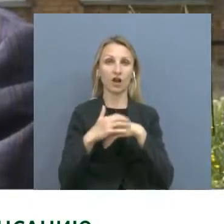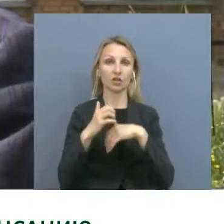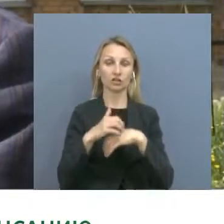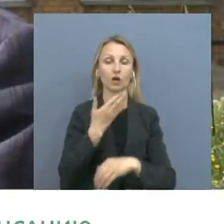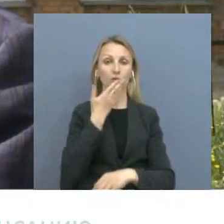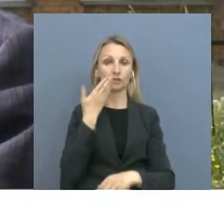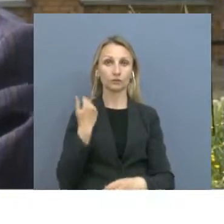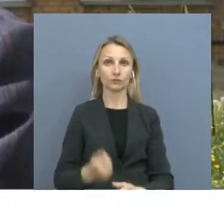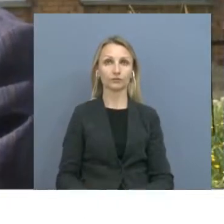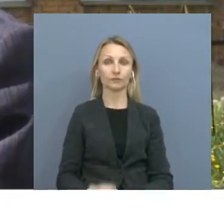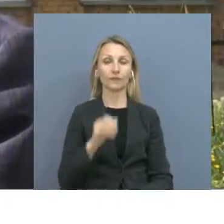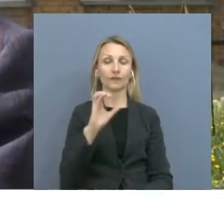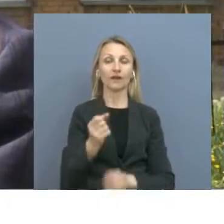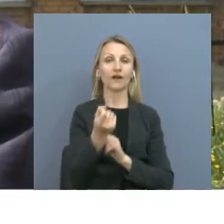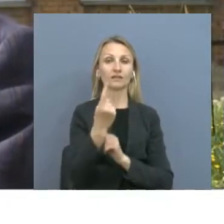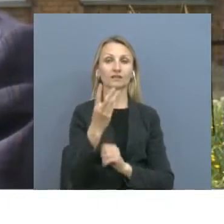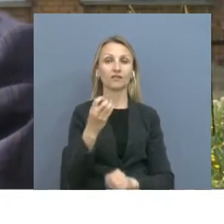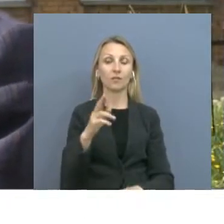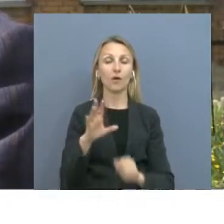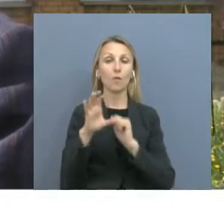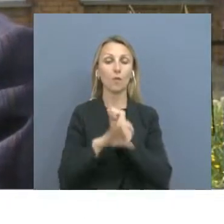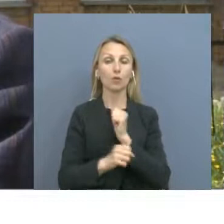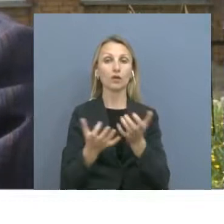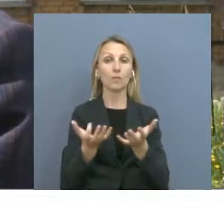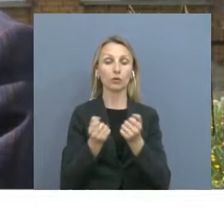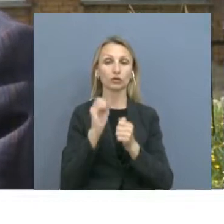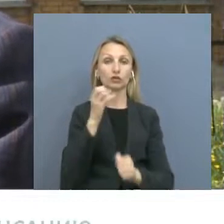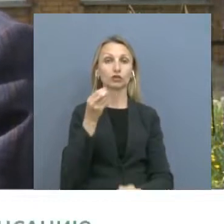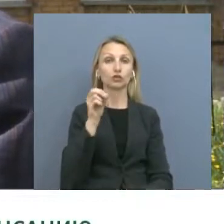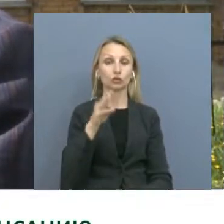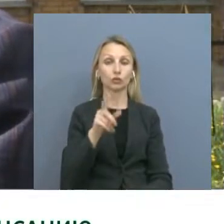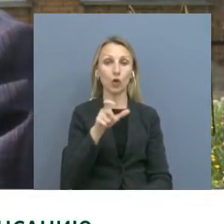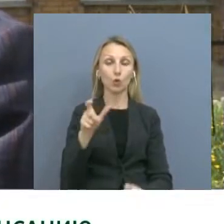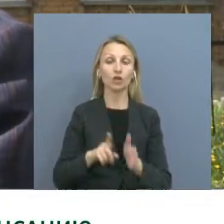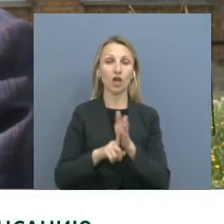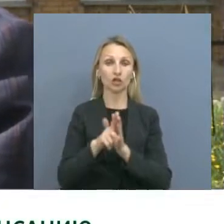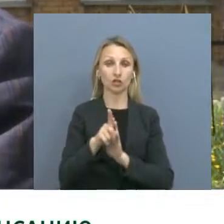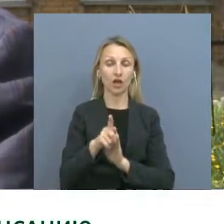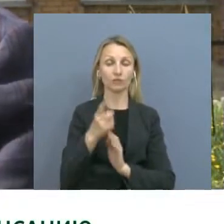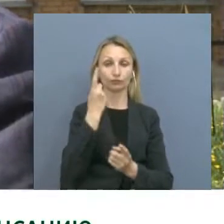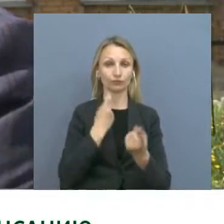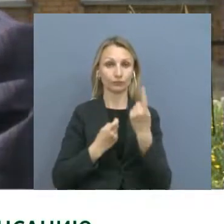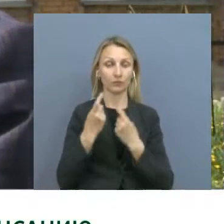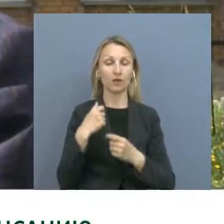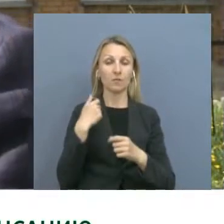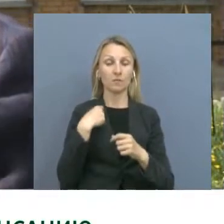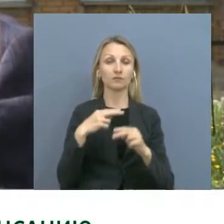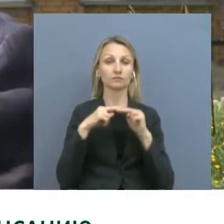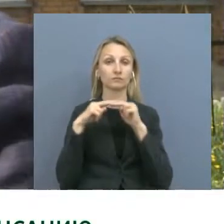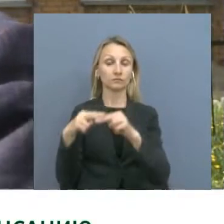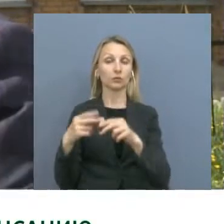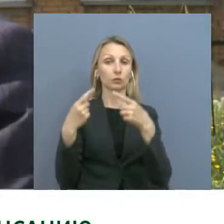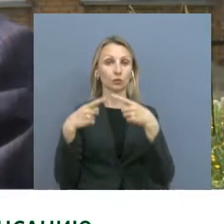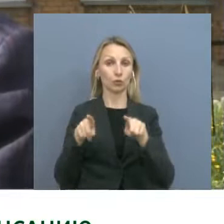С 11 мая после получения счетов люди начинают обращаться к нам. Заявки отправляем в коммунальное учреждение.